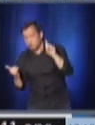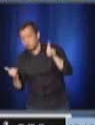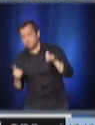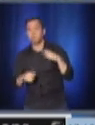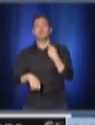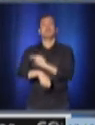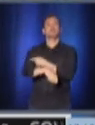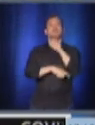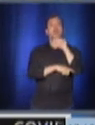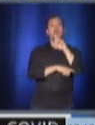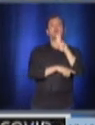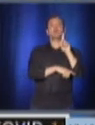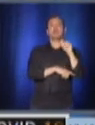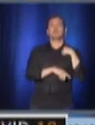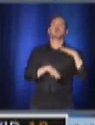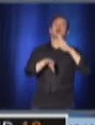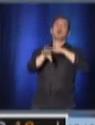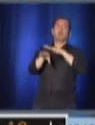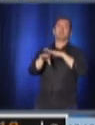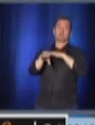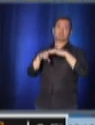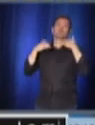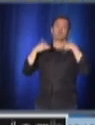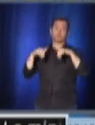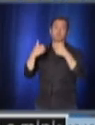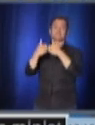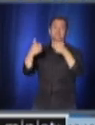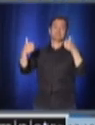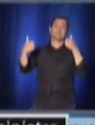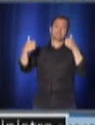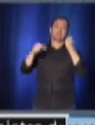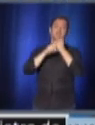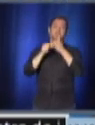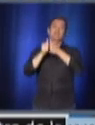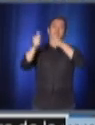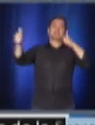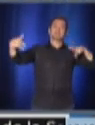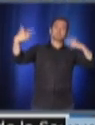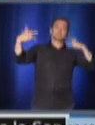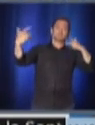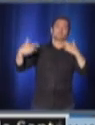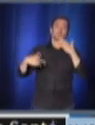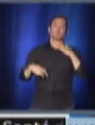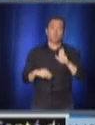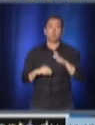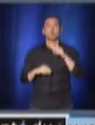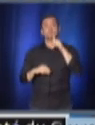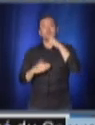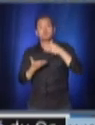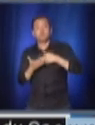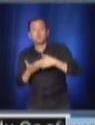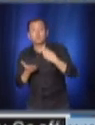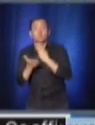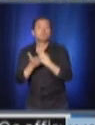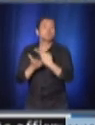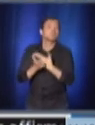qu'on recommande, c'est le télétravail. Là. S'il y a des annonces, il faut suivre les choses qui vont venir au cours des prochains jours et semaines.